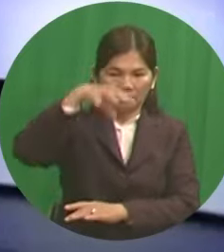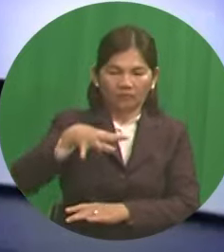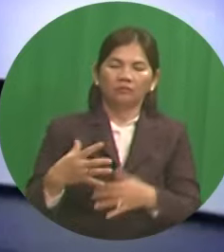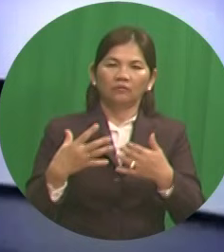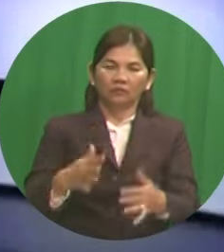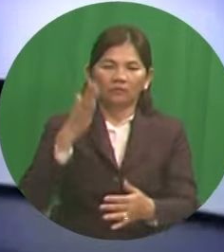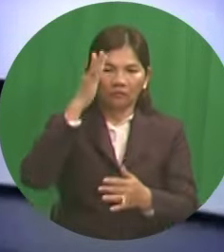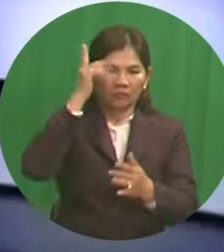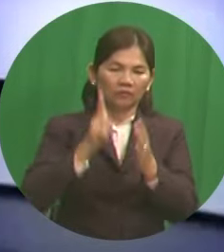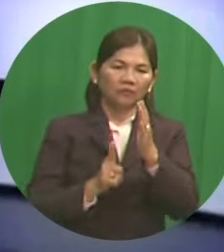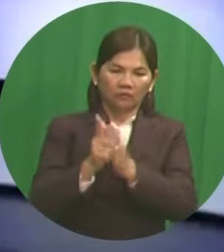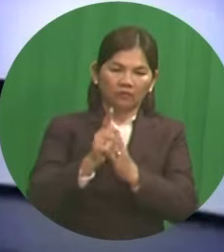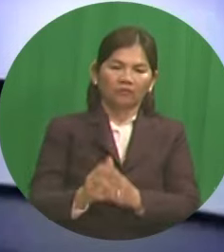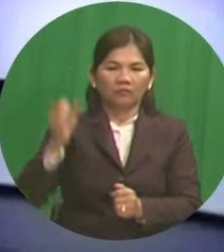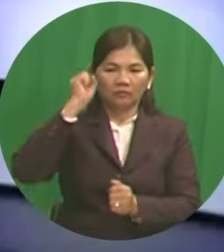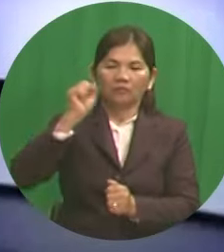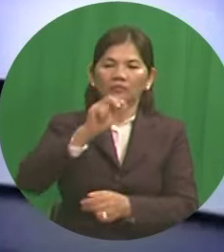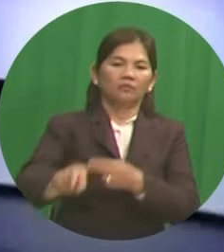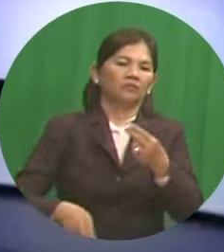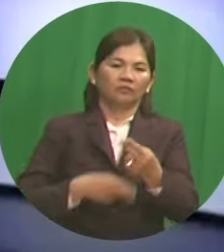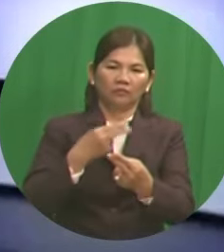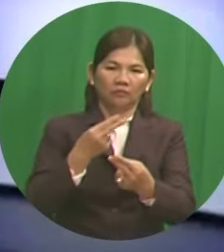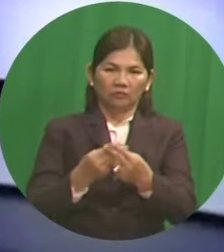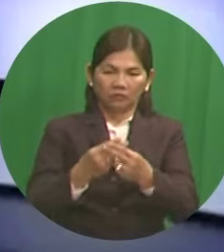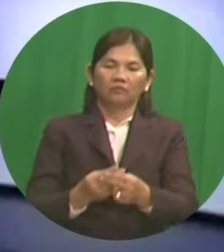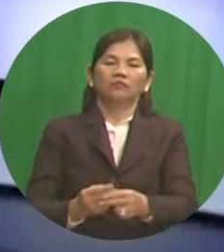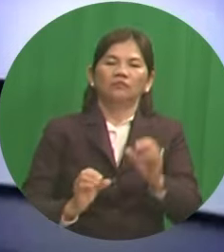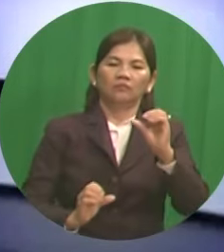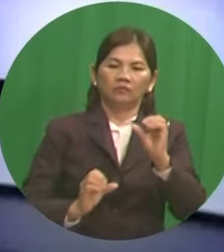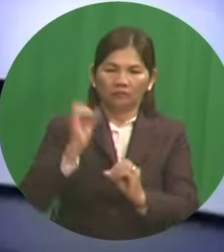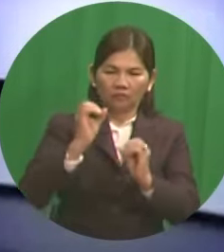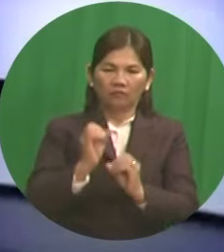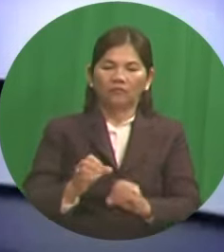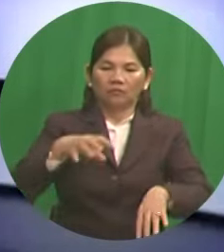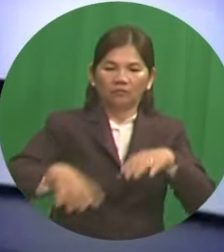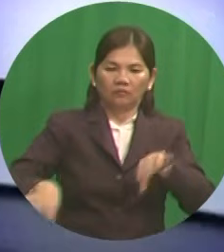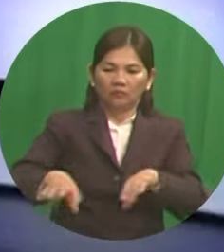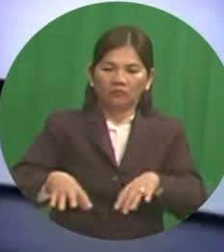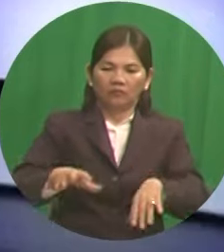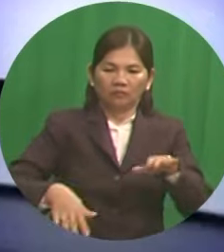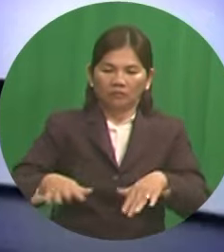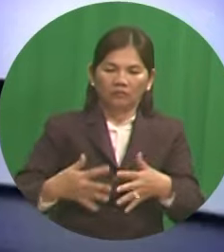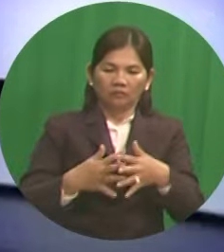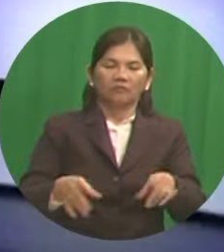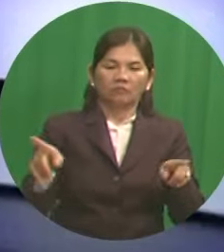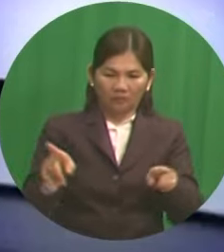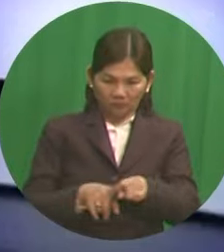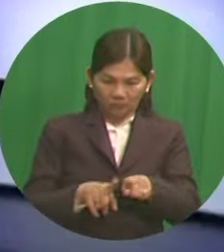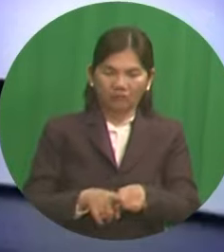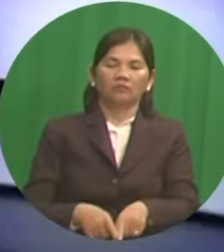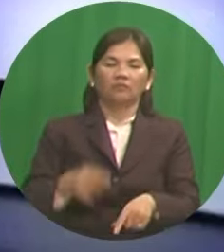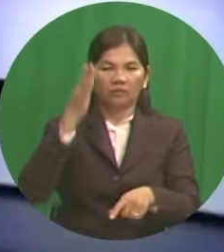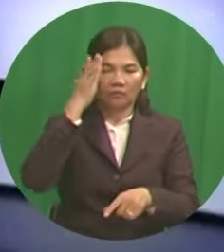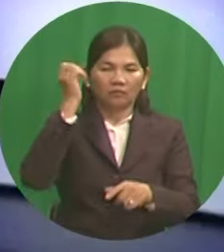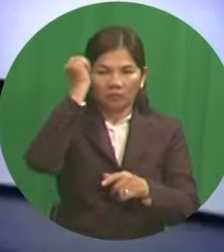ន្ទាប់ពីកូរ៉េខាងជើងបានផ្ដាច់ញាឆ្លើយតបវាយលុកយ៉ាងលើសលប់ចំពោះសមយុទ្ធយោធាថ្មីរបស់សហរដ្ឋអាមេរិកជាមួយនឹងកូរ៉េ